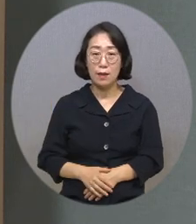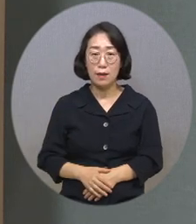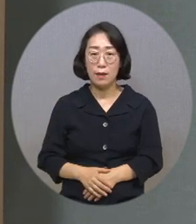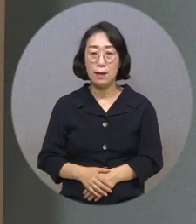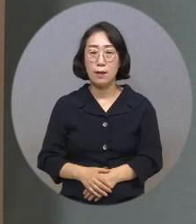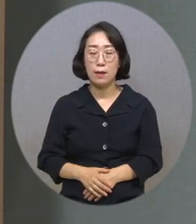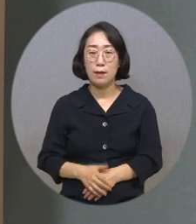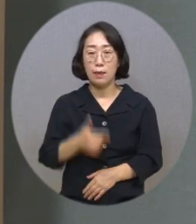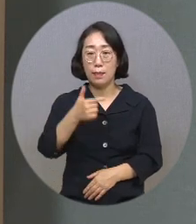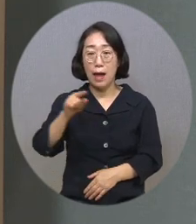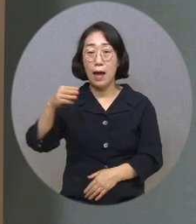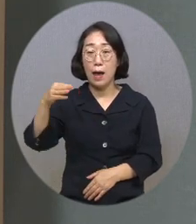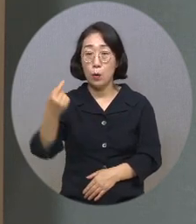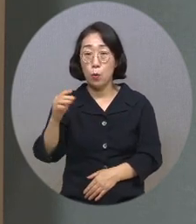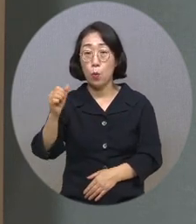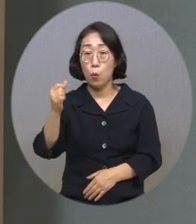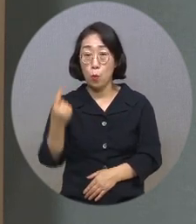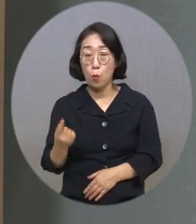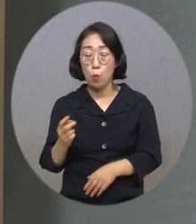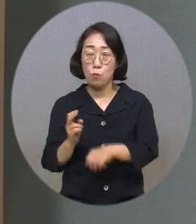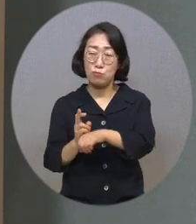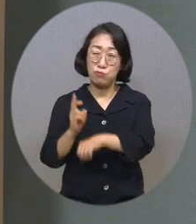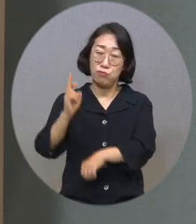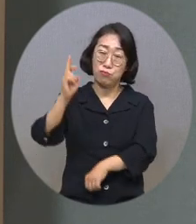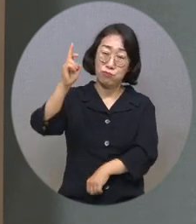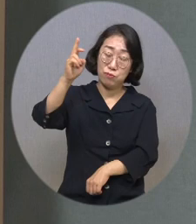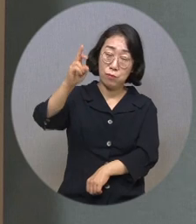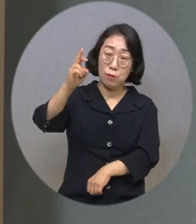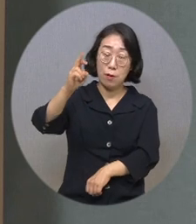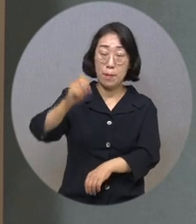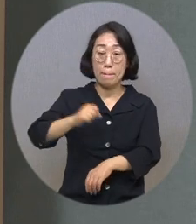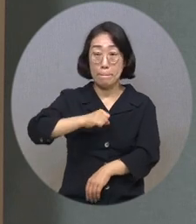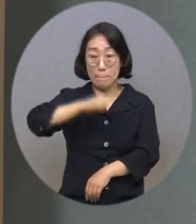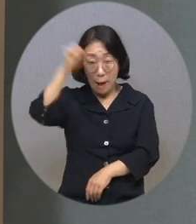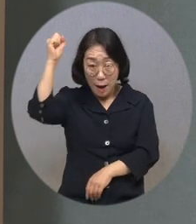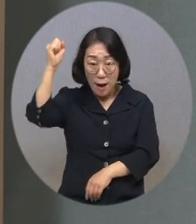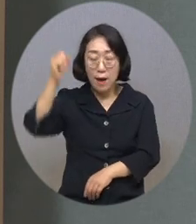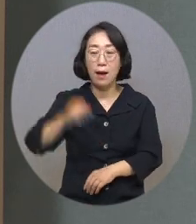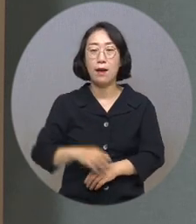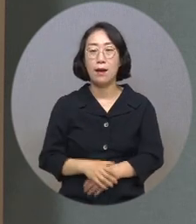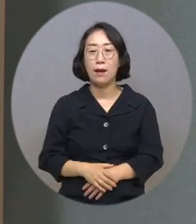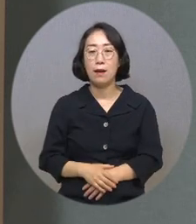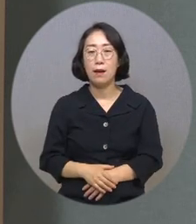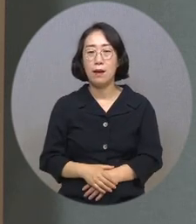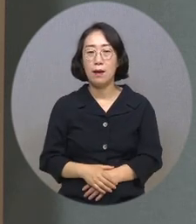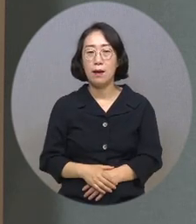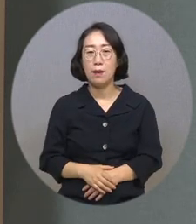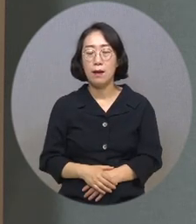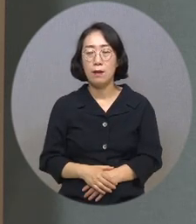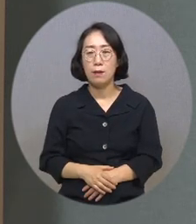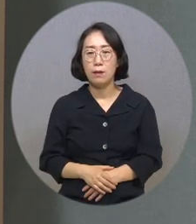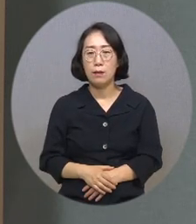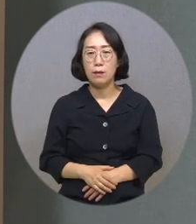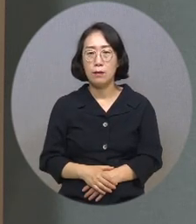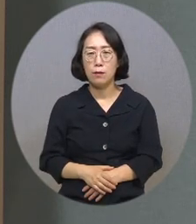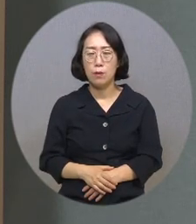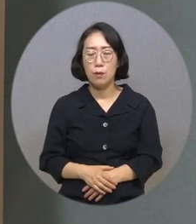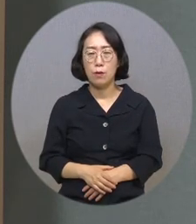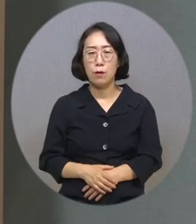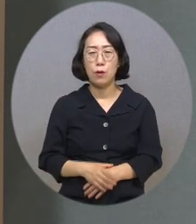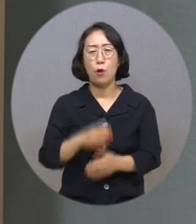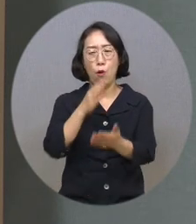나누호 우주 로켓 발사를 성공했잖아요. 우리가. 예, 그래서. 예, 거긴 여러 가지 이제 뭐